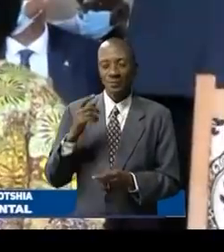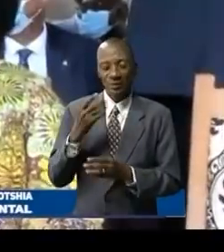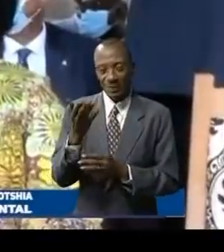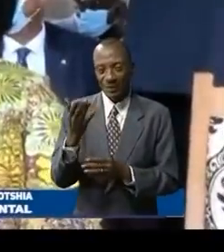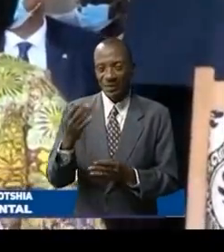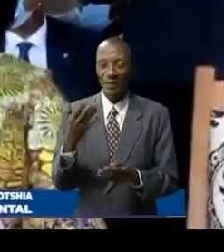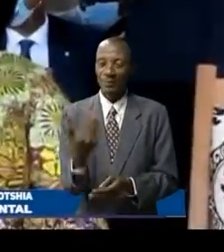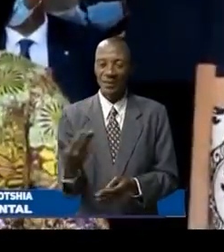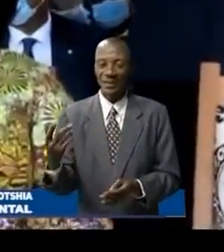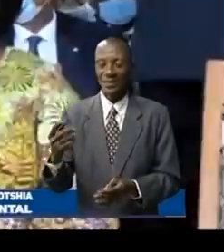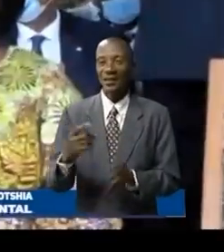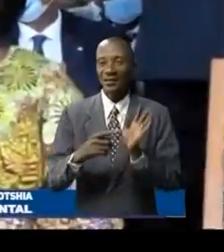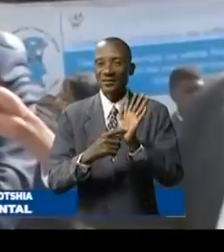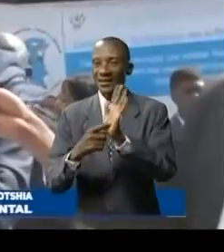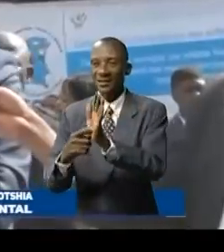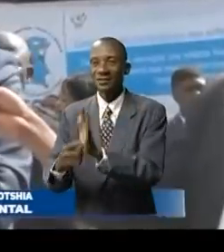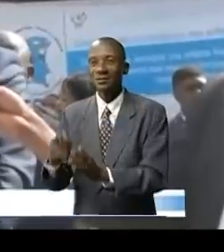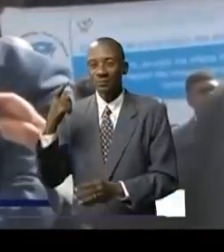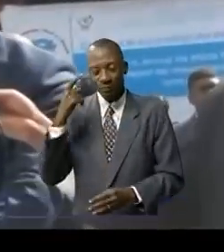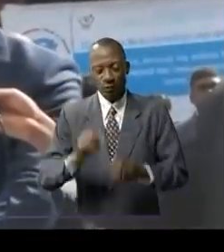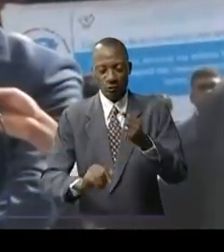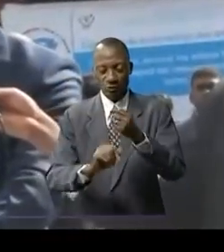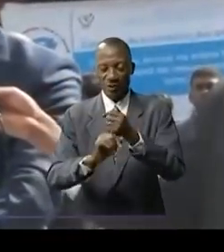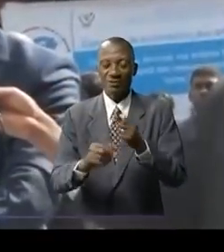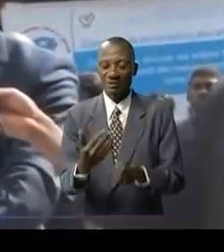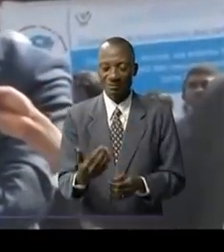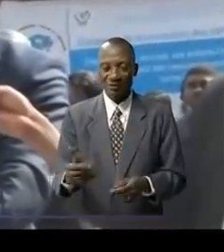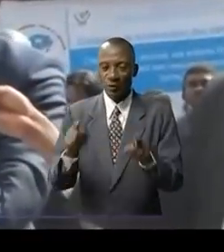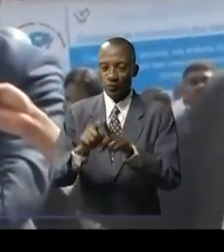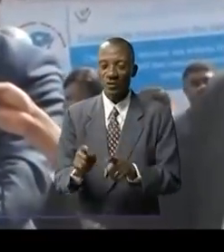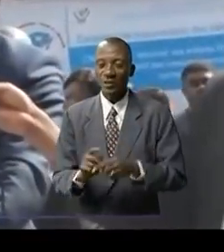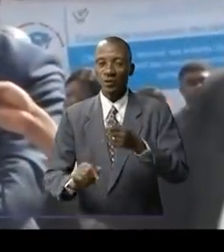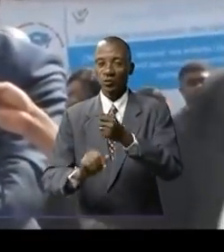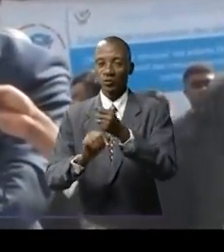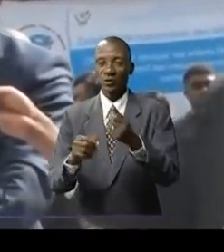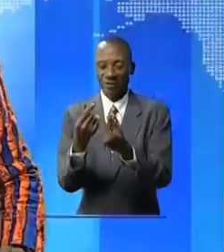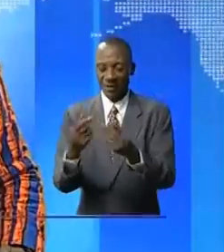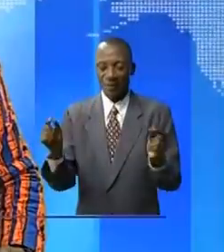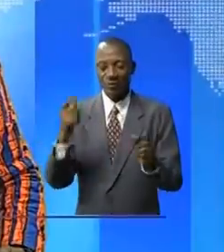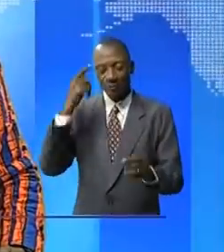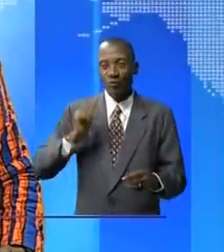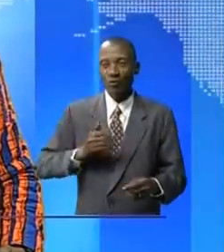la consolidation et la pérennisation de la gratuité ainsi que la lutte contre les antivaleurs.